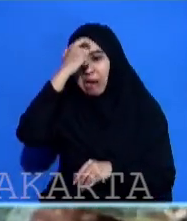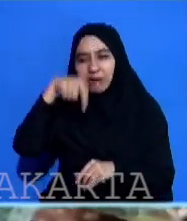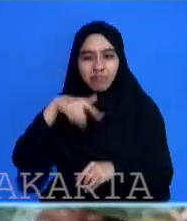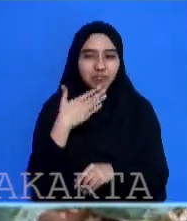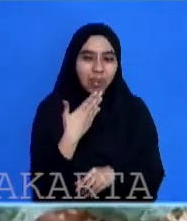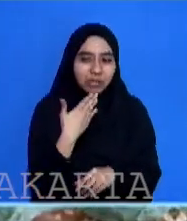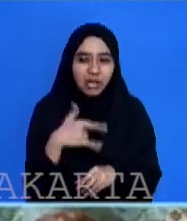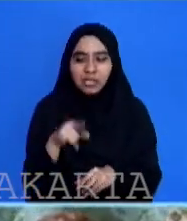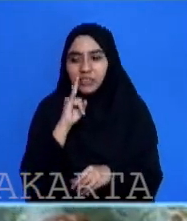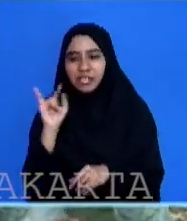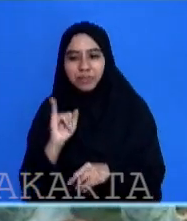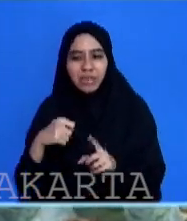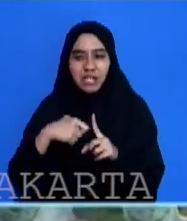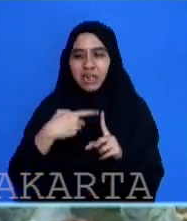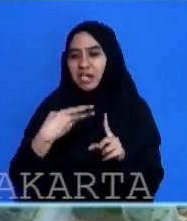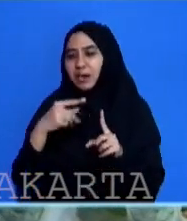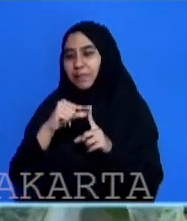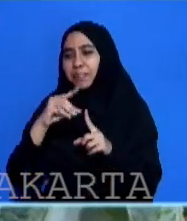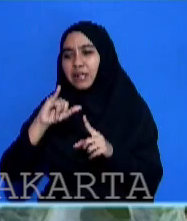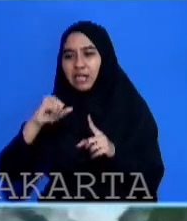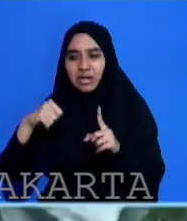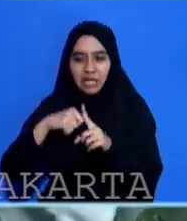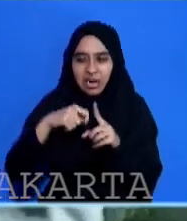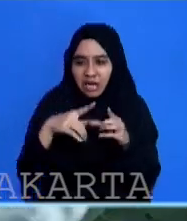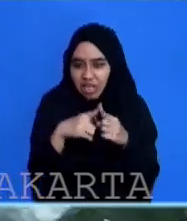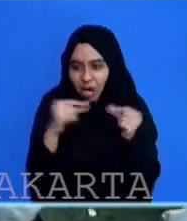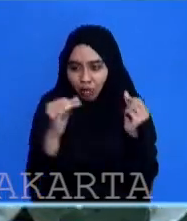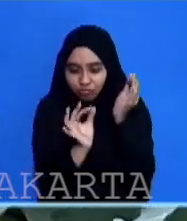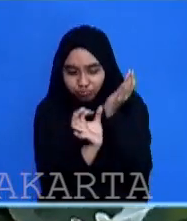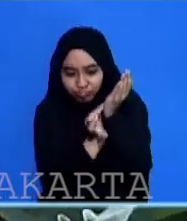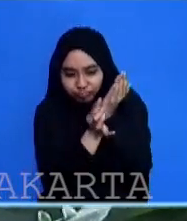ingang inangal B nanging